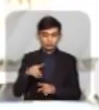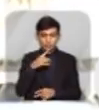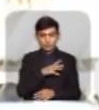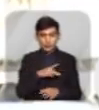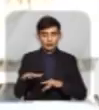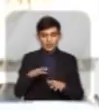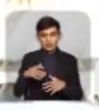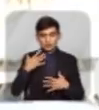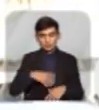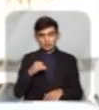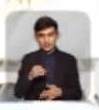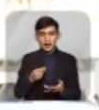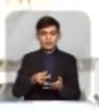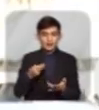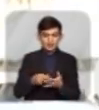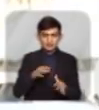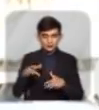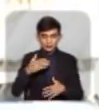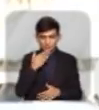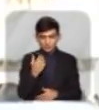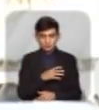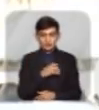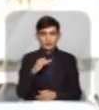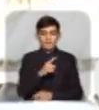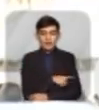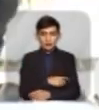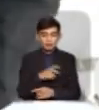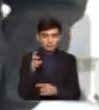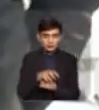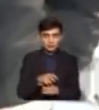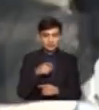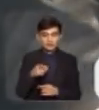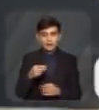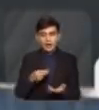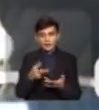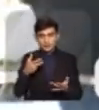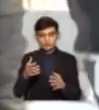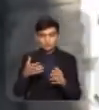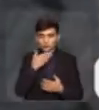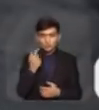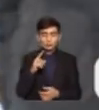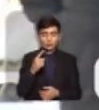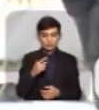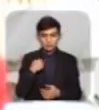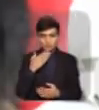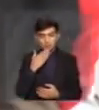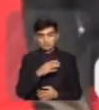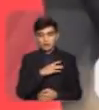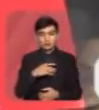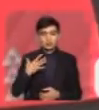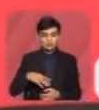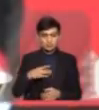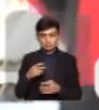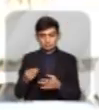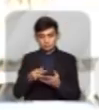принимали, никакие анализы не брали. Вышел врач. Я говорю, почему никакие анализы не берете? Из-за чего? Они говорят,